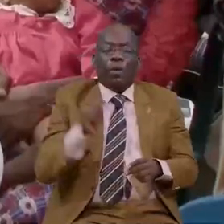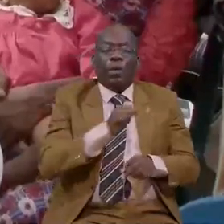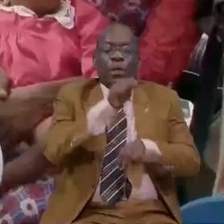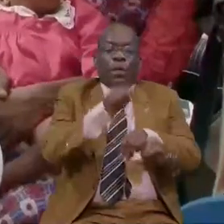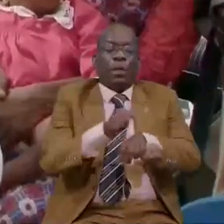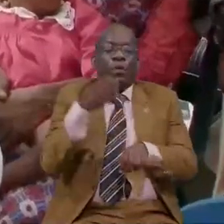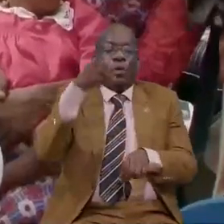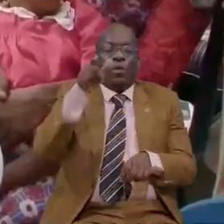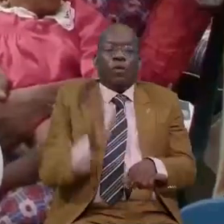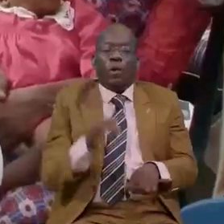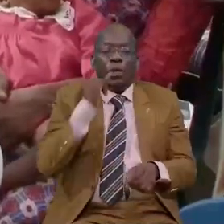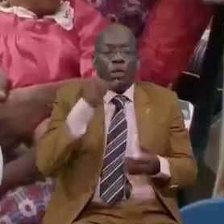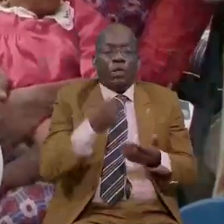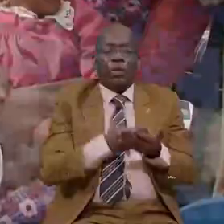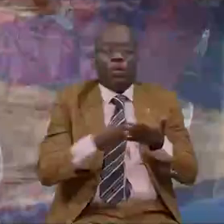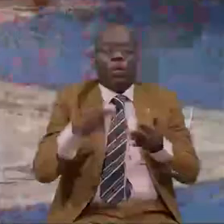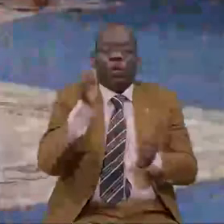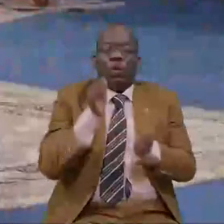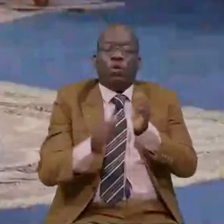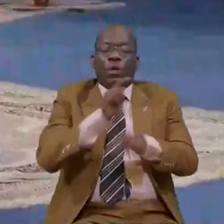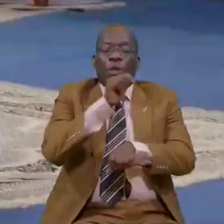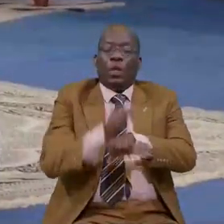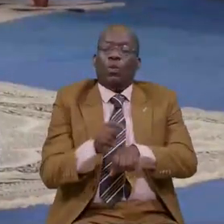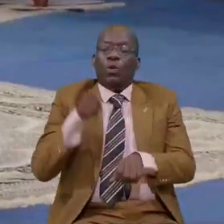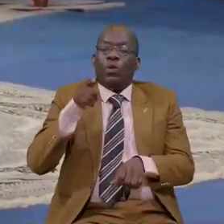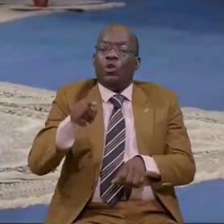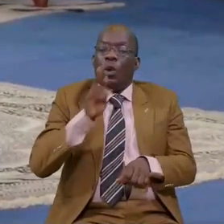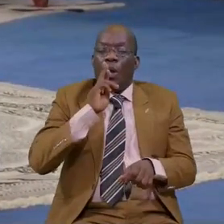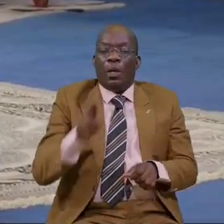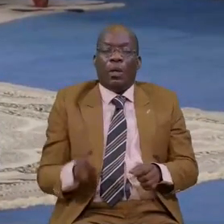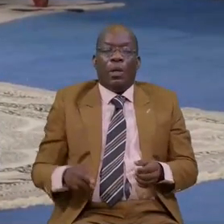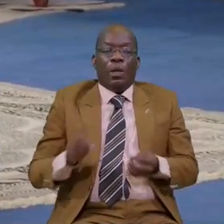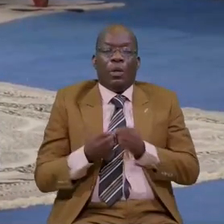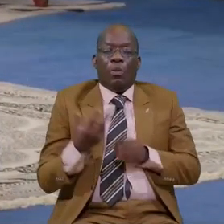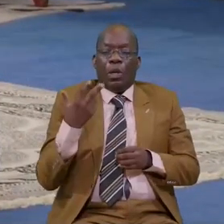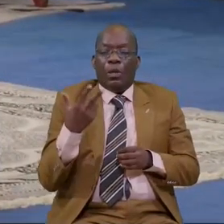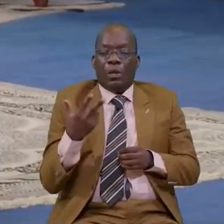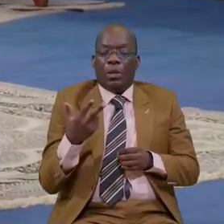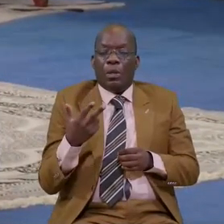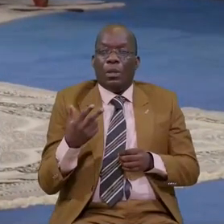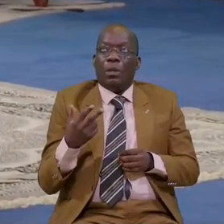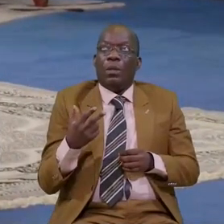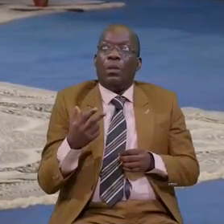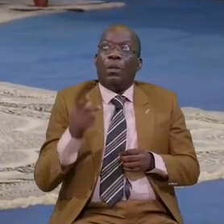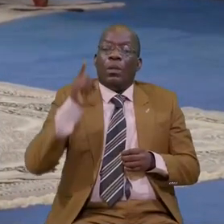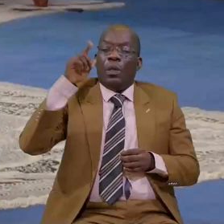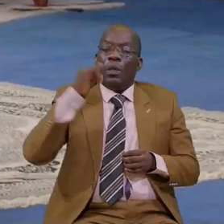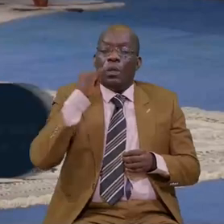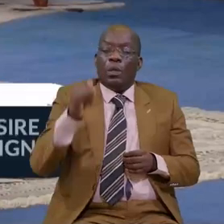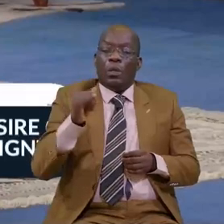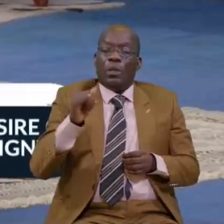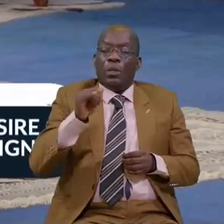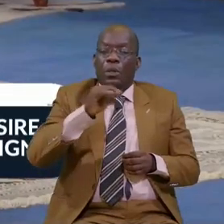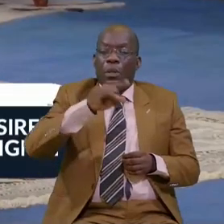de Jésus. Car le temple de Dieu est saint, et c'est ce que vous êtes. Troisième